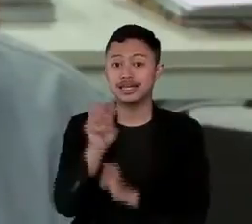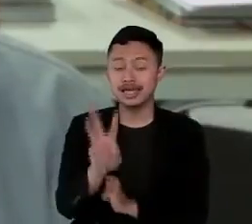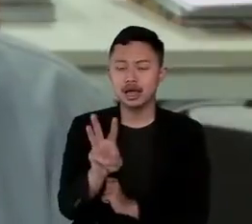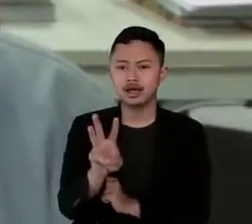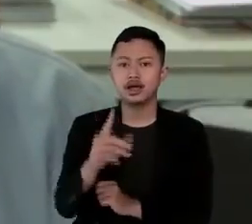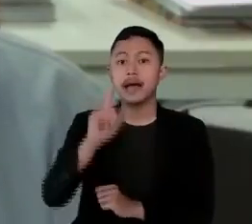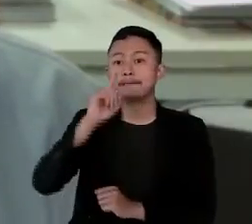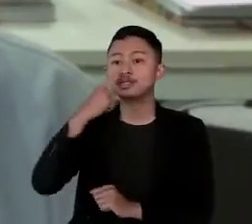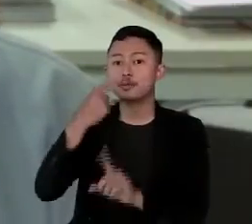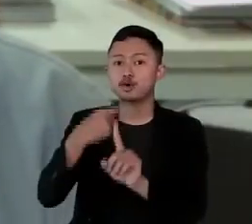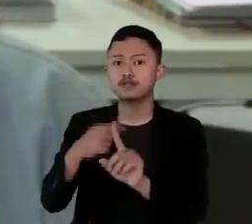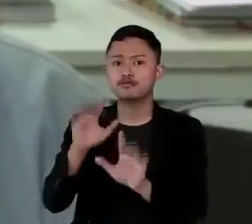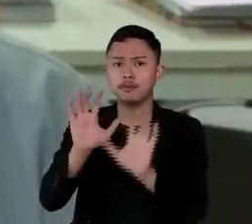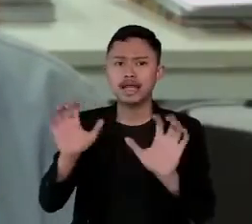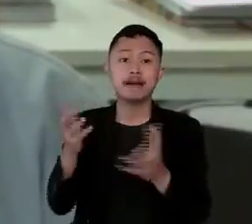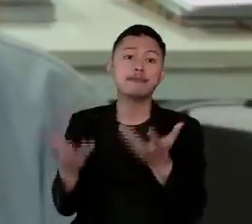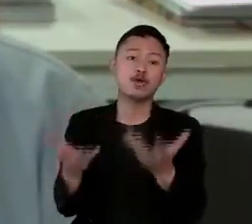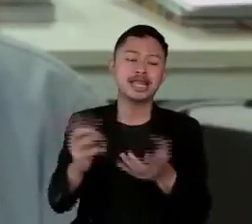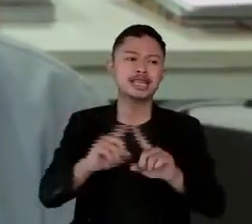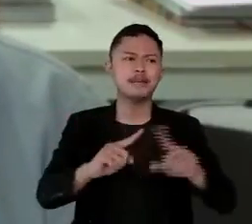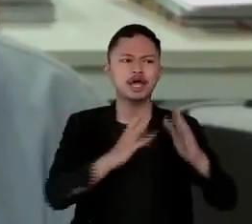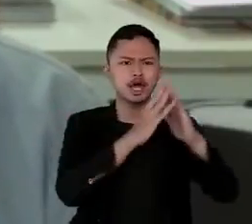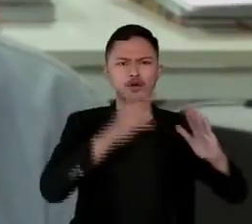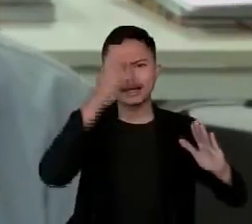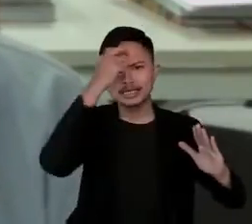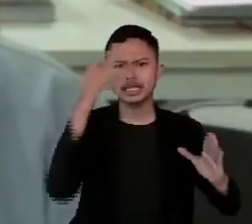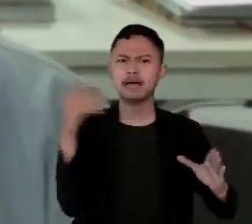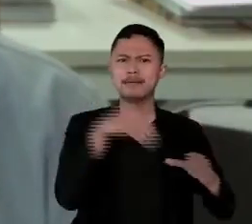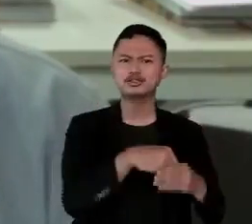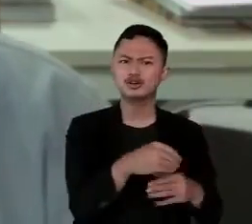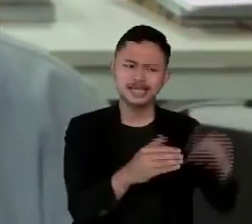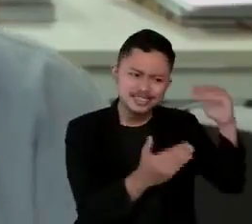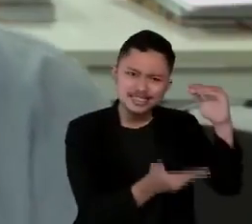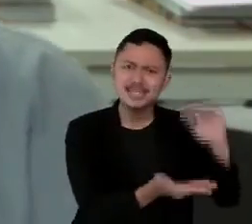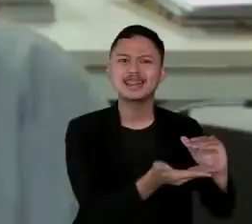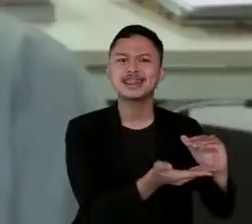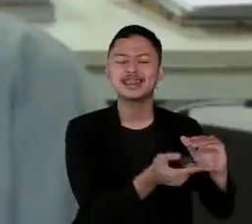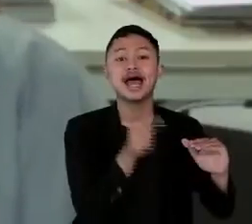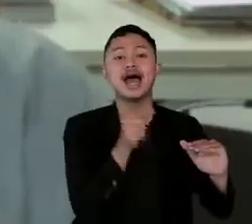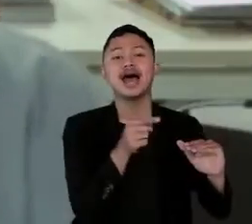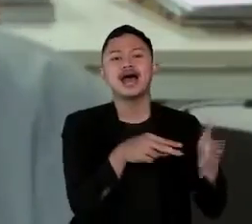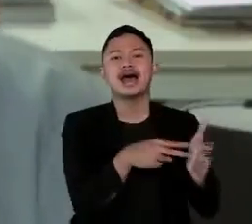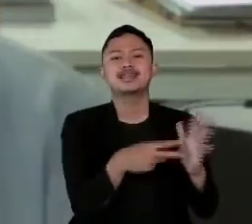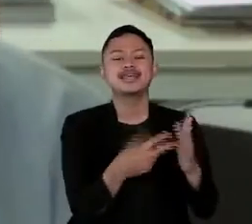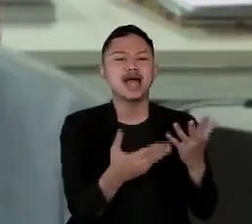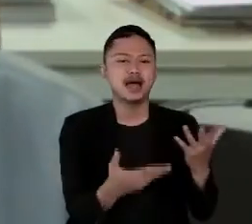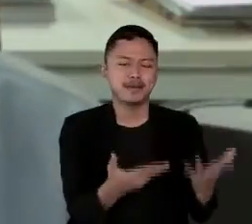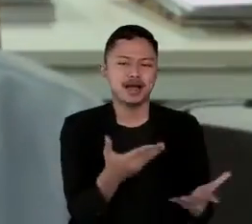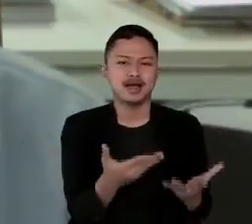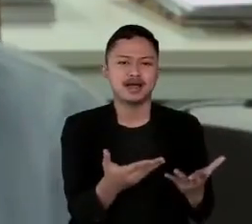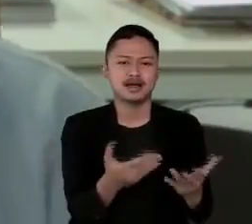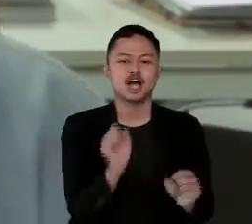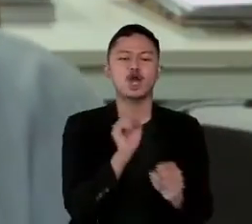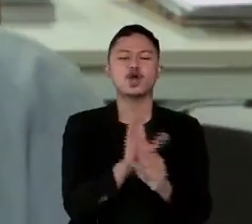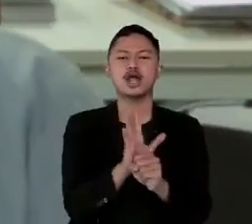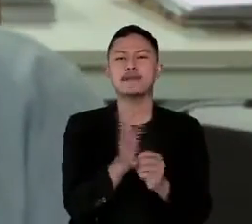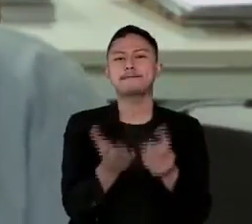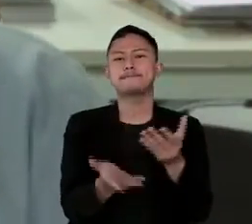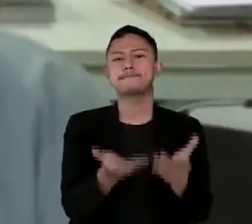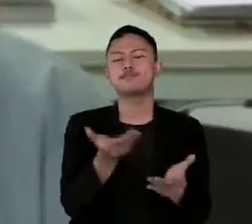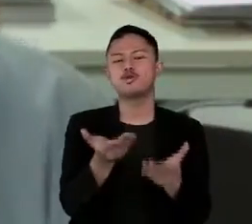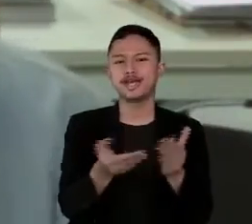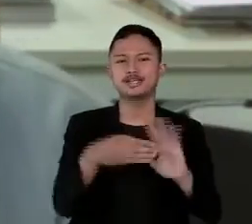rendah dan jumlah orang meninggal ini rendah itu kita akan